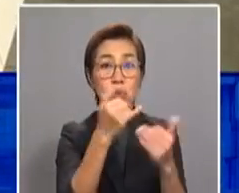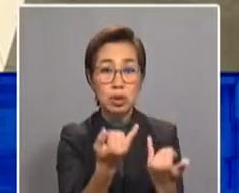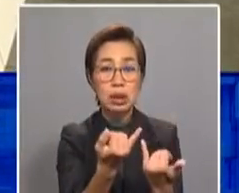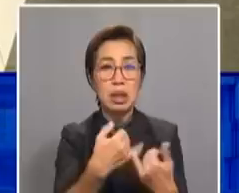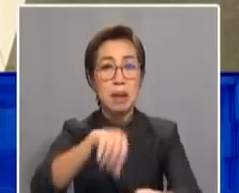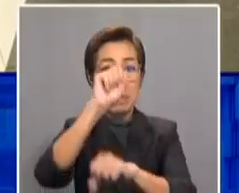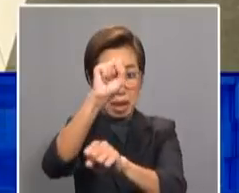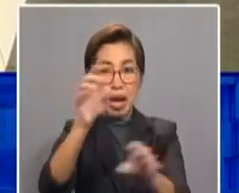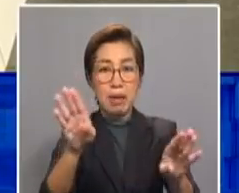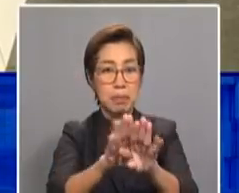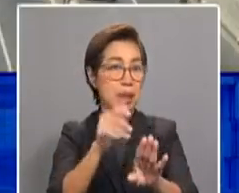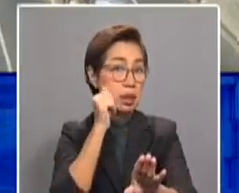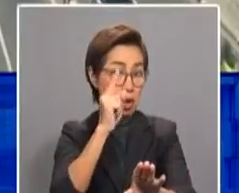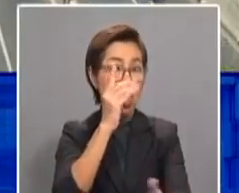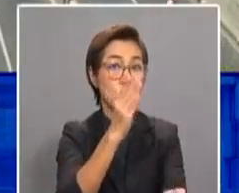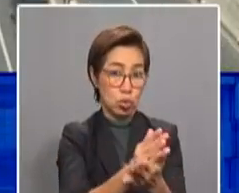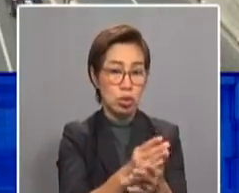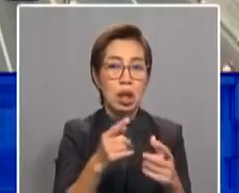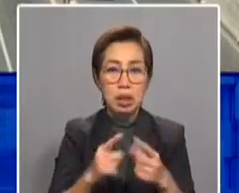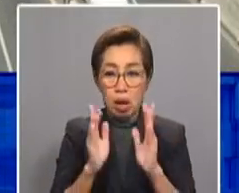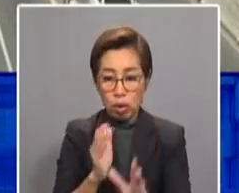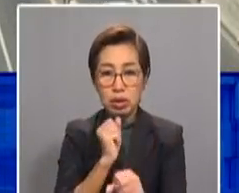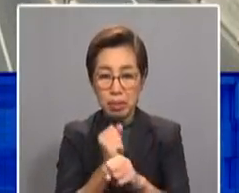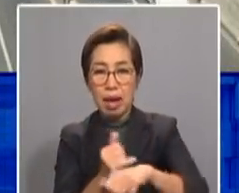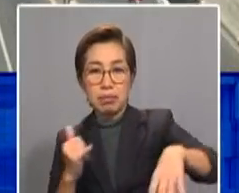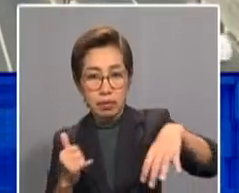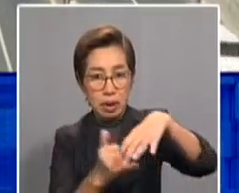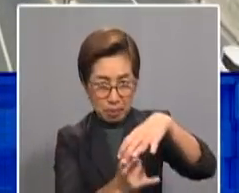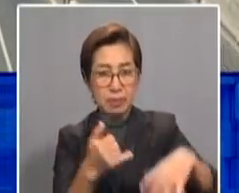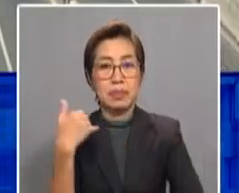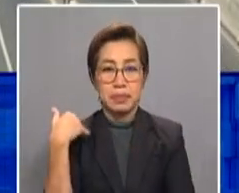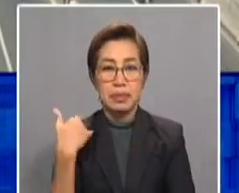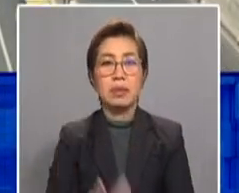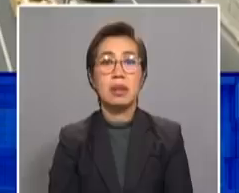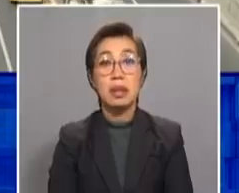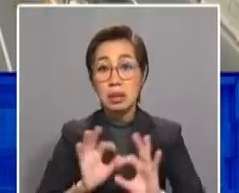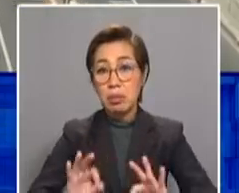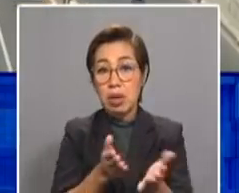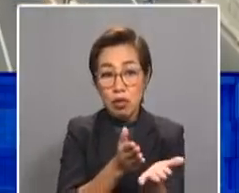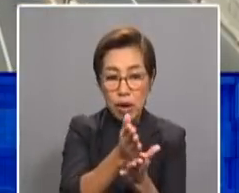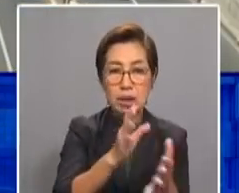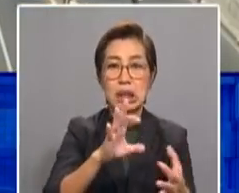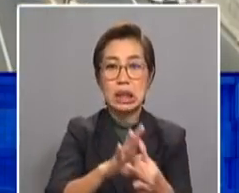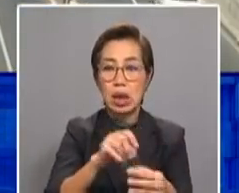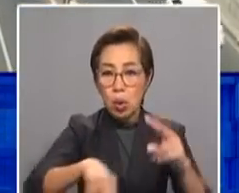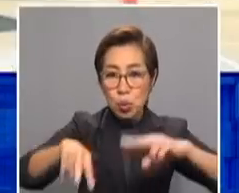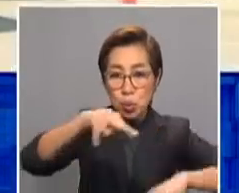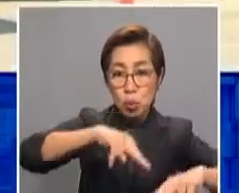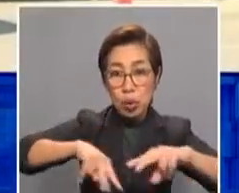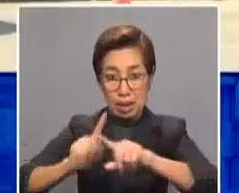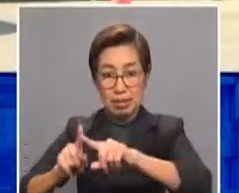ประกาศปิดทำการชั่วคราวแต่ก็มีเจ้าหน้าที่เดินทางเข้ามาอย่างต่อเนื่องนะคะโดยเฉพาะฝ่ายที่เกี่ยวข้องกับการดูแลพื้น